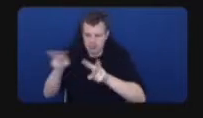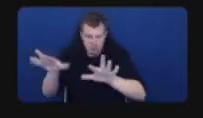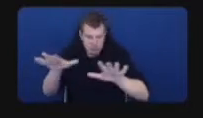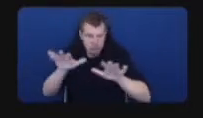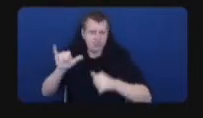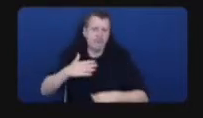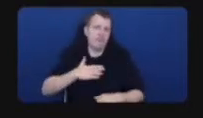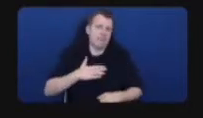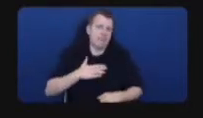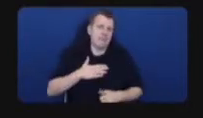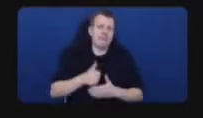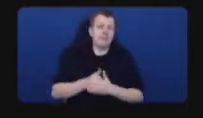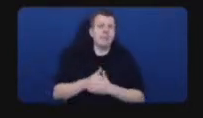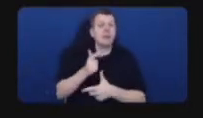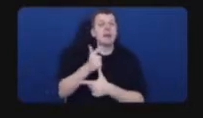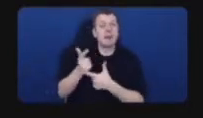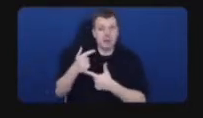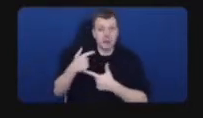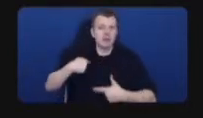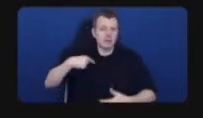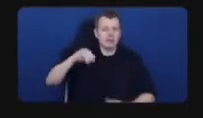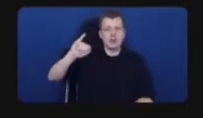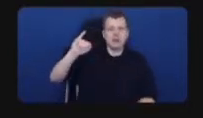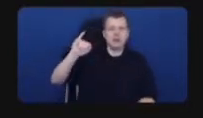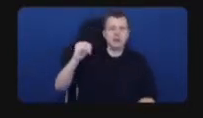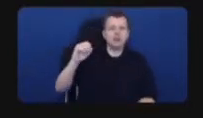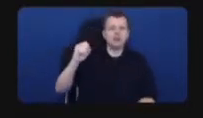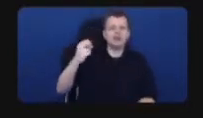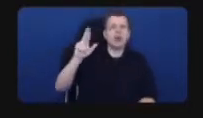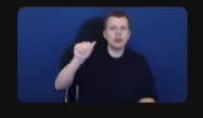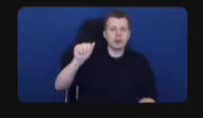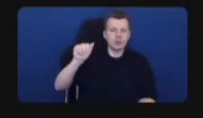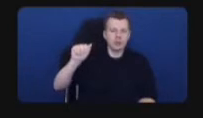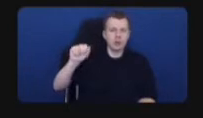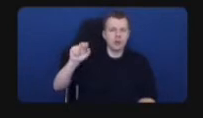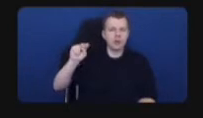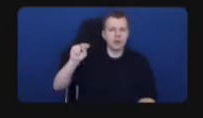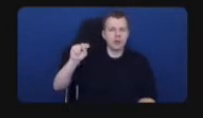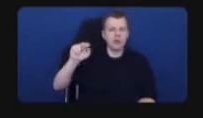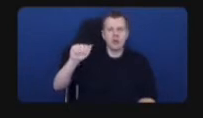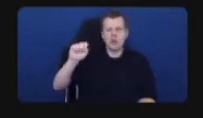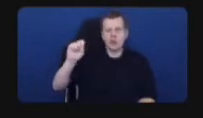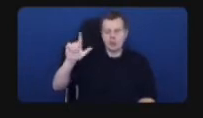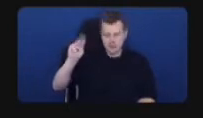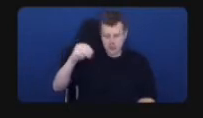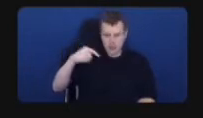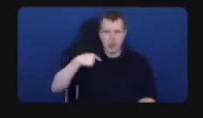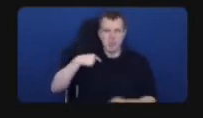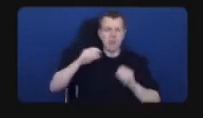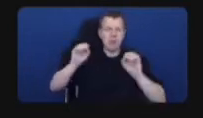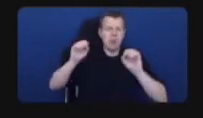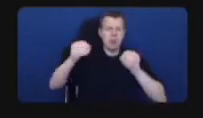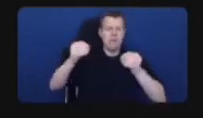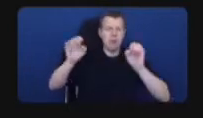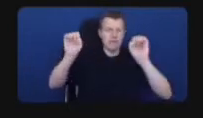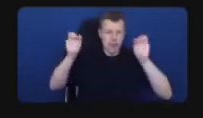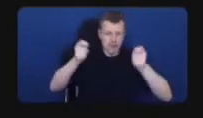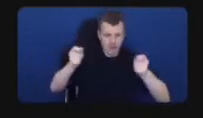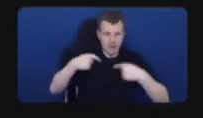协调规定的工作人员呢，我是会提供信息。是自从是2019年的一些有强制性的关于新冠的，我们就开始有实施的。 大家好，我是 Joshua